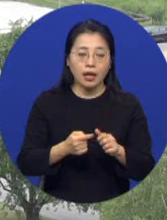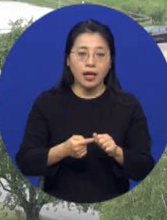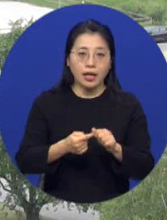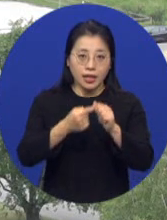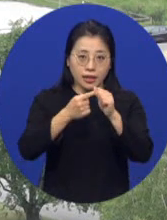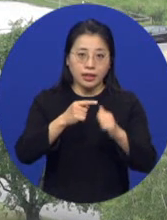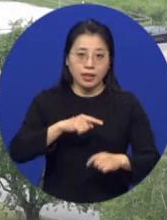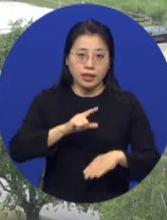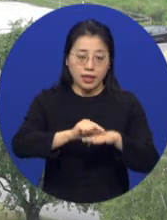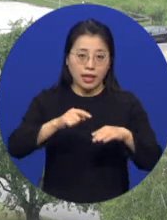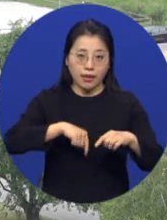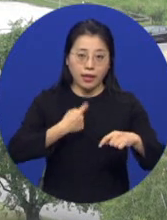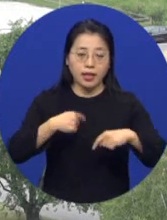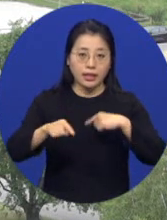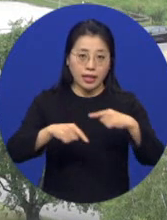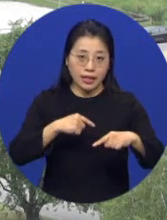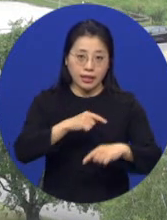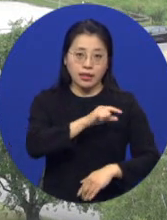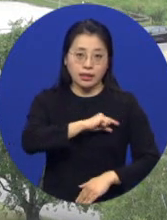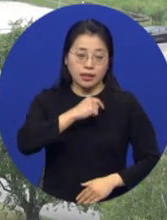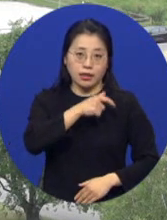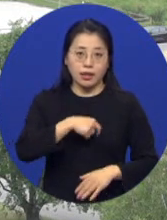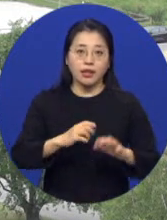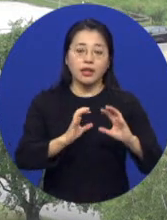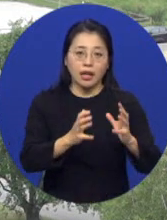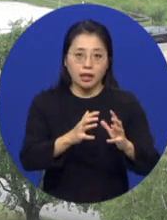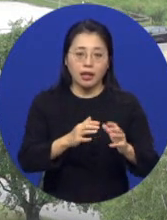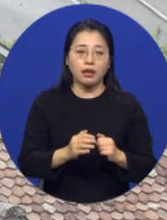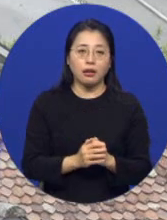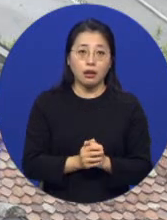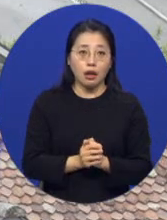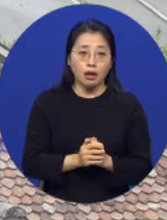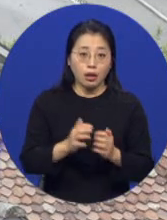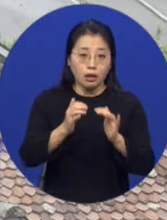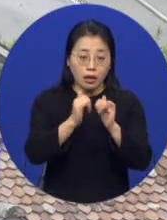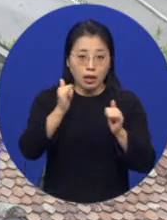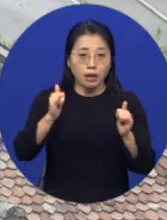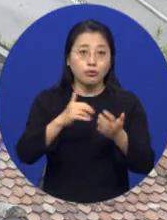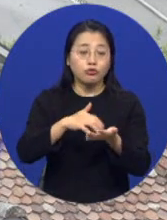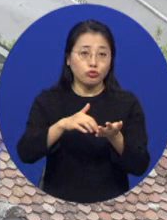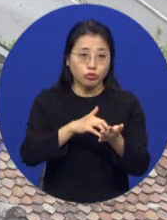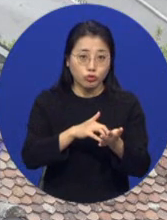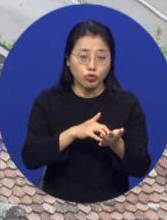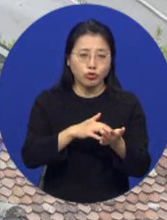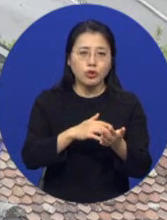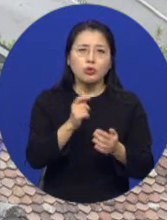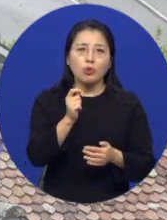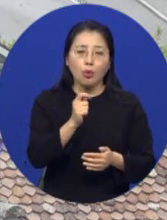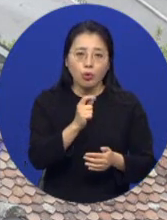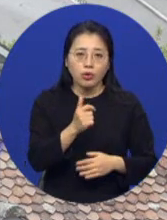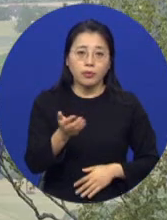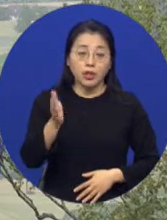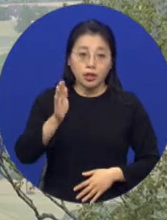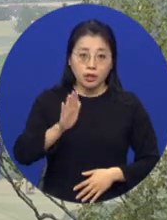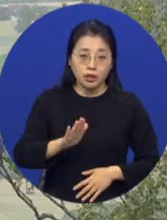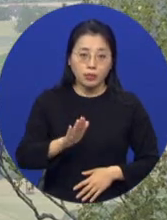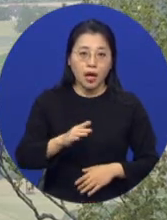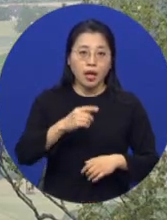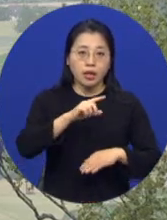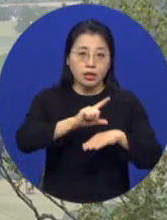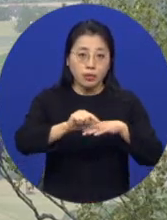국가인 스위스 인구가 900만 명으로 우리나라의 6분의 1이지만 자치단체 수는 10배 많은